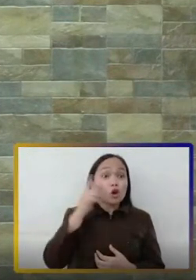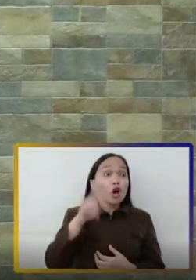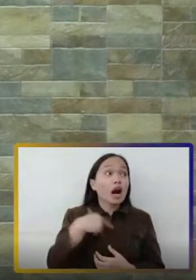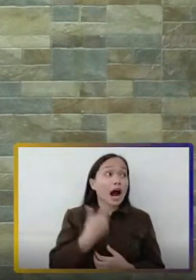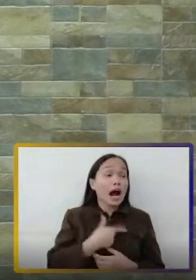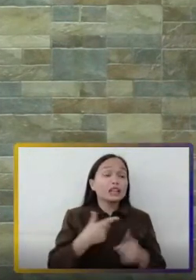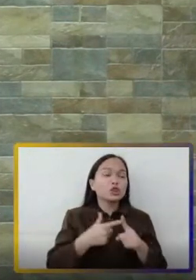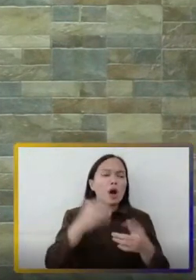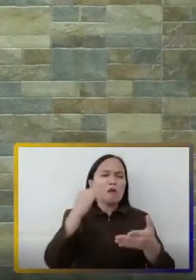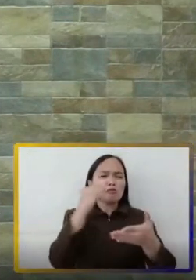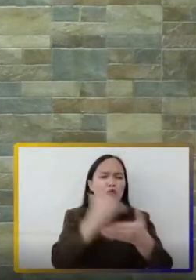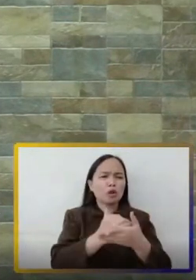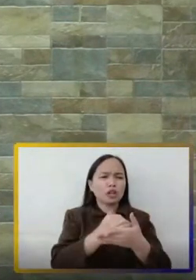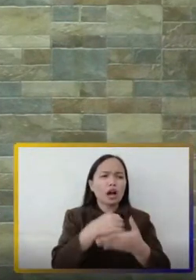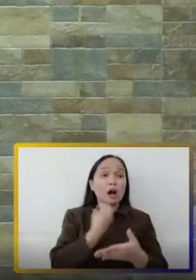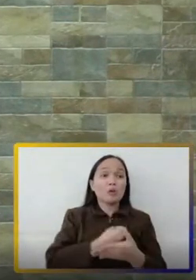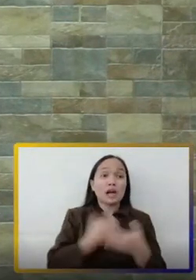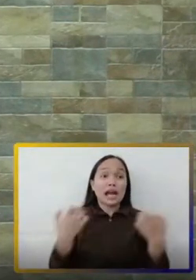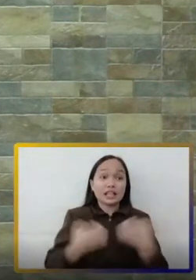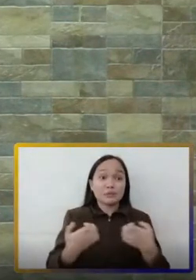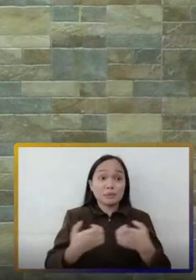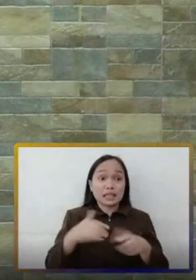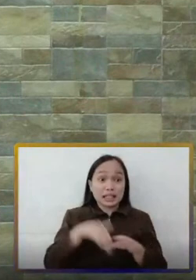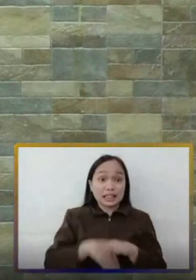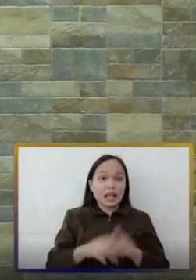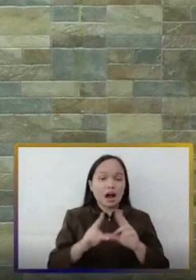kaaway natin na nasa loob na ng bahay natin.